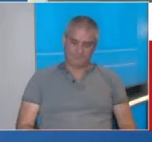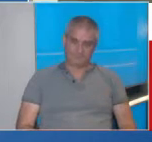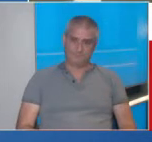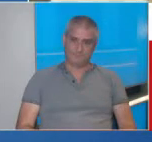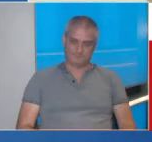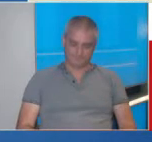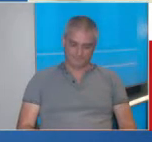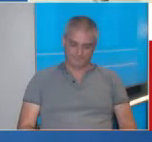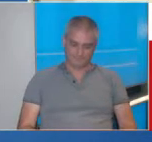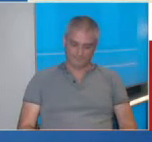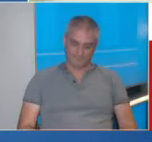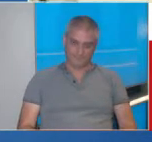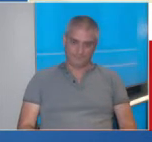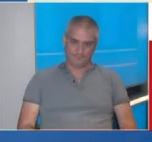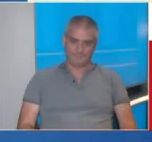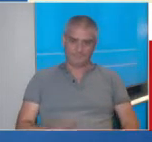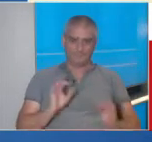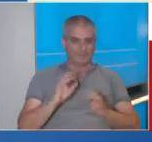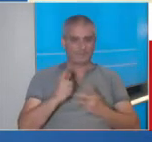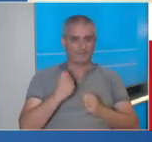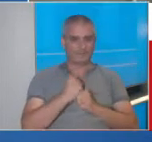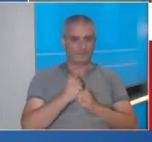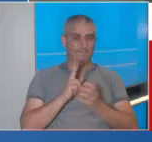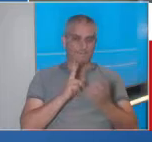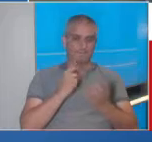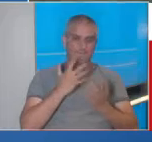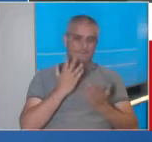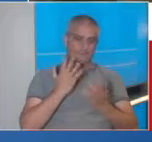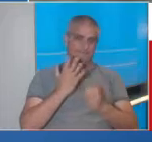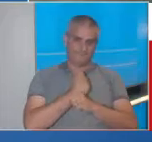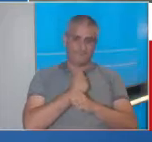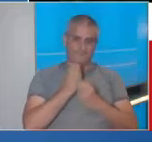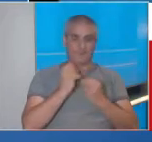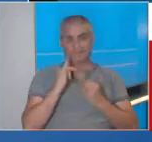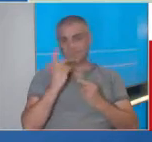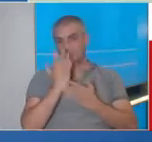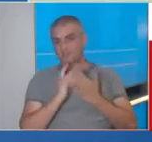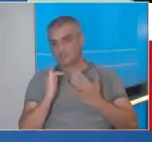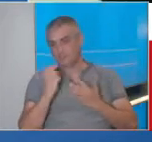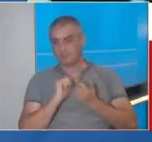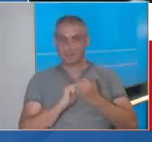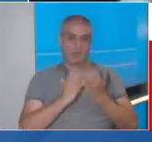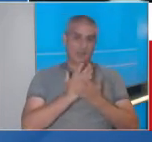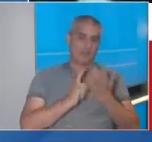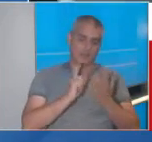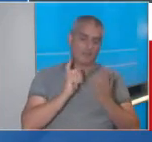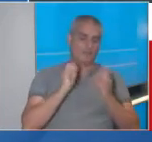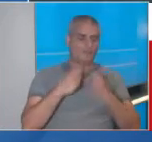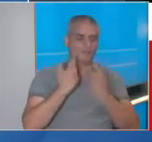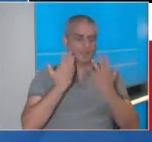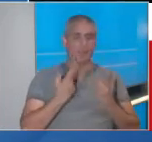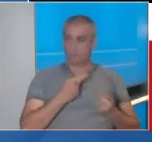בעיקר ניסו לעשות איזשהו באמת צדק, קצת הצליחו בדברים מסוימים, דברים אחרים לא. לגבי נושא הכמויות, באמת היא